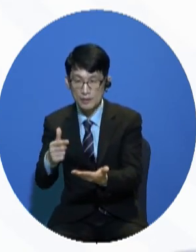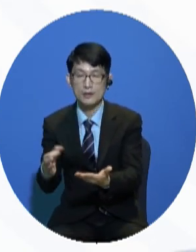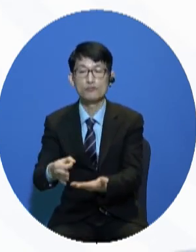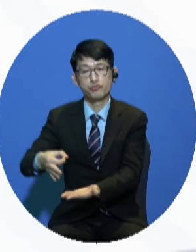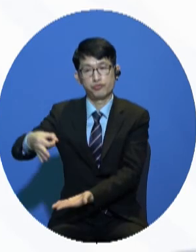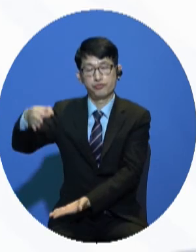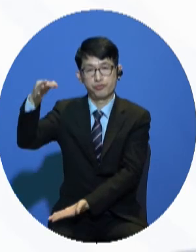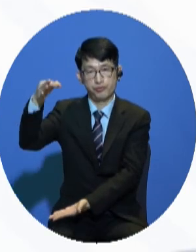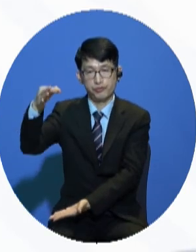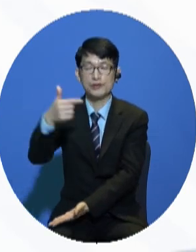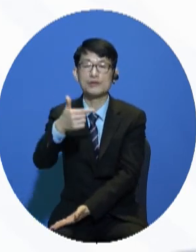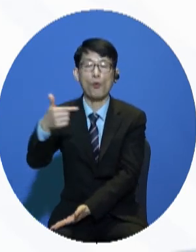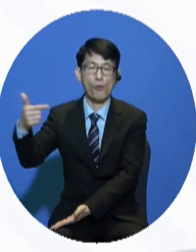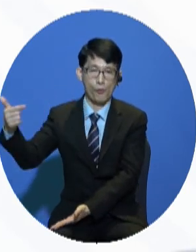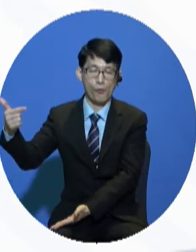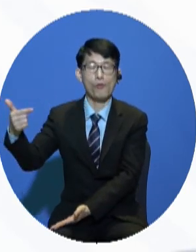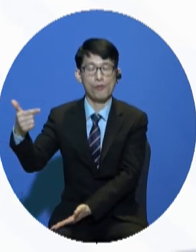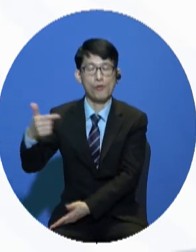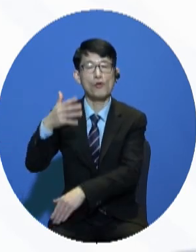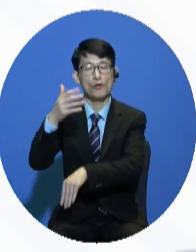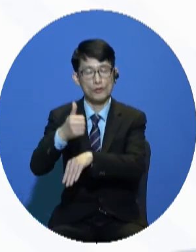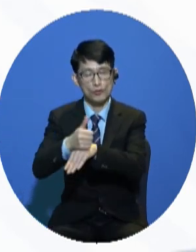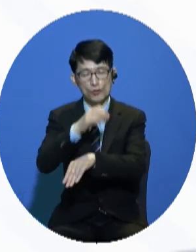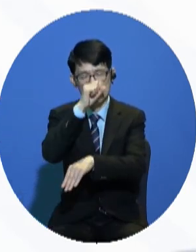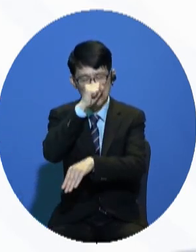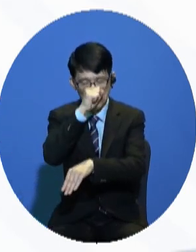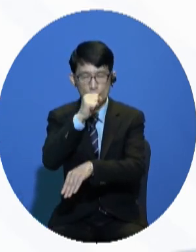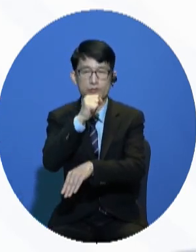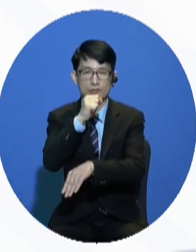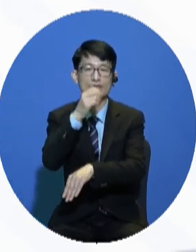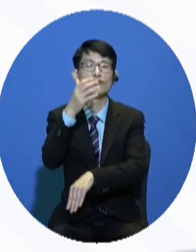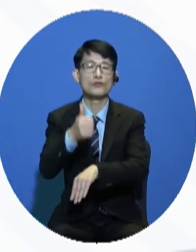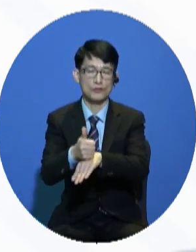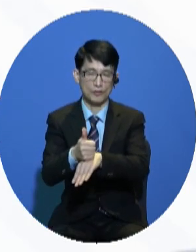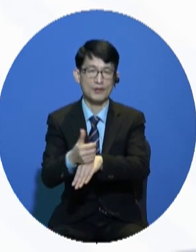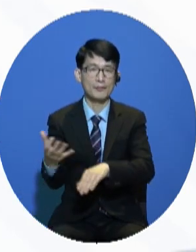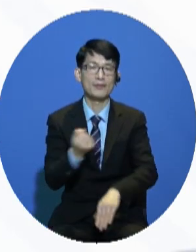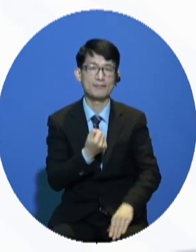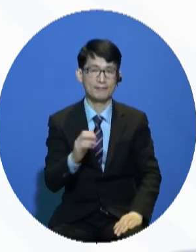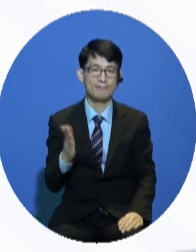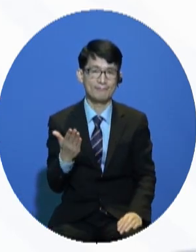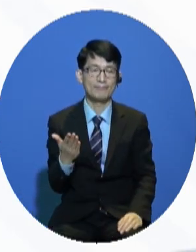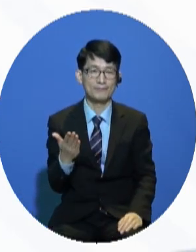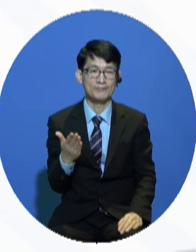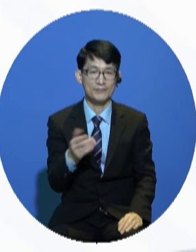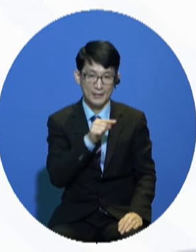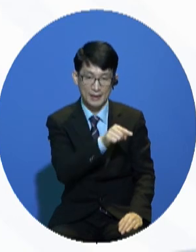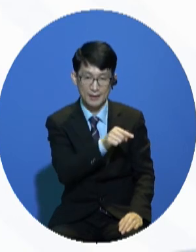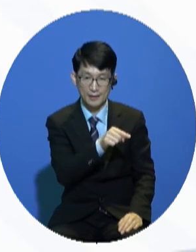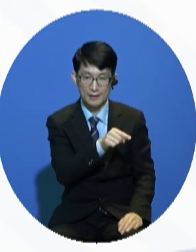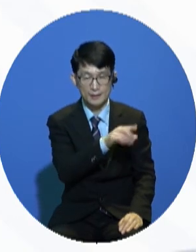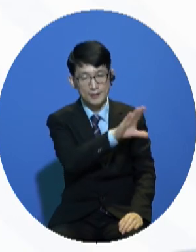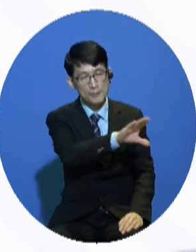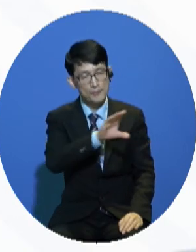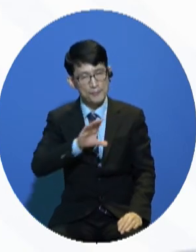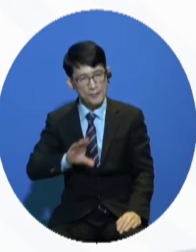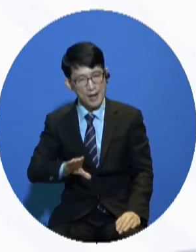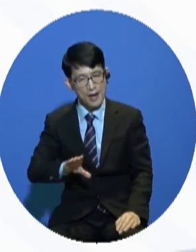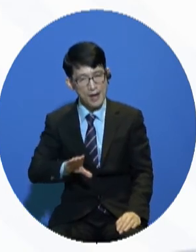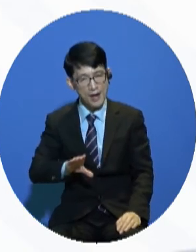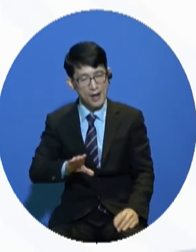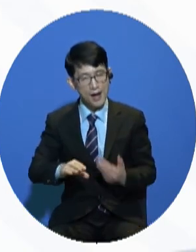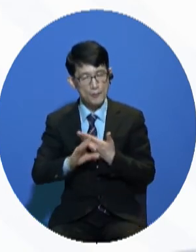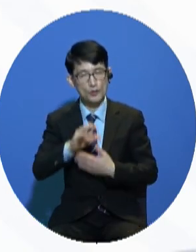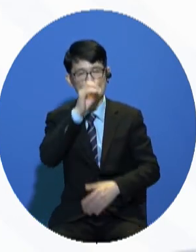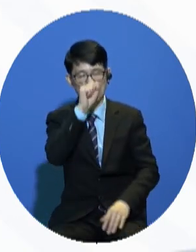기여했다라고 하는 그런 평가들이 나오고 있습니다. 그래서 이제 이런 것들이 이제 우리 사회에서 좀 활용해 볼 만한 그런 내용이지